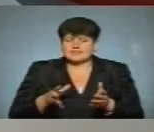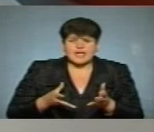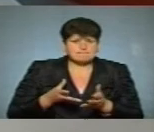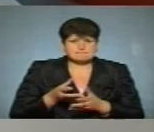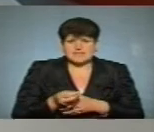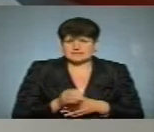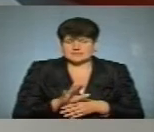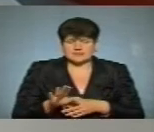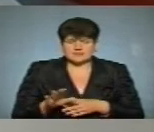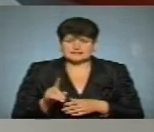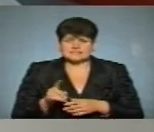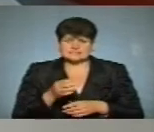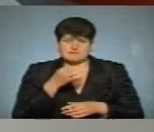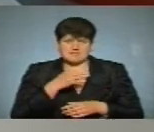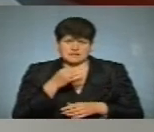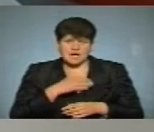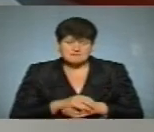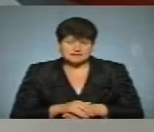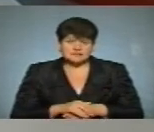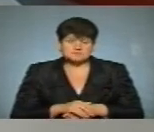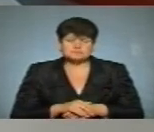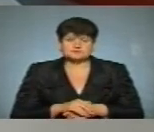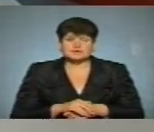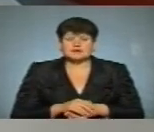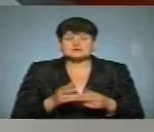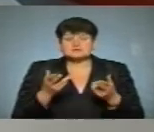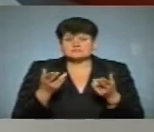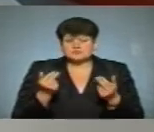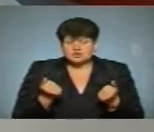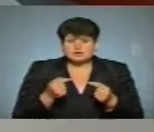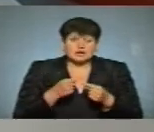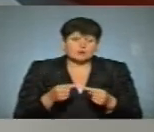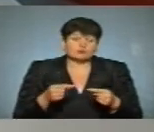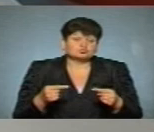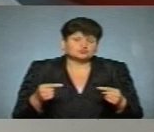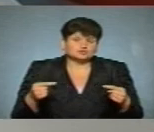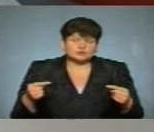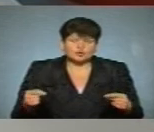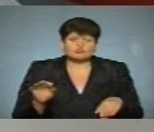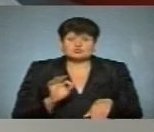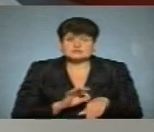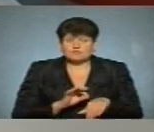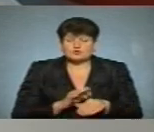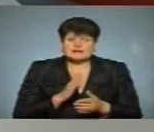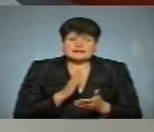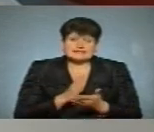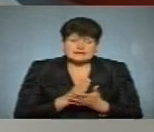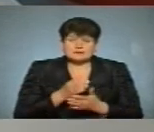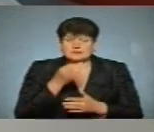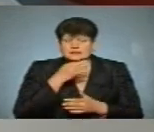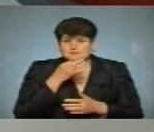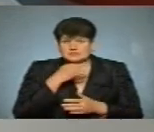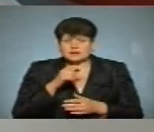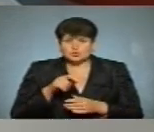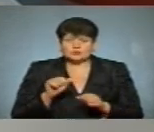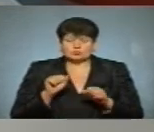за відповідні медикаменти. Звичайно, як будь-при якому захворюванні є медикаменти, які люди